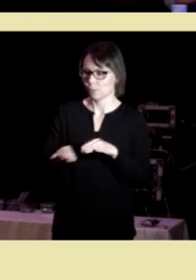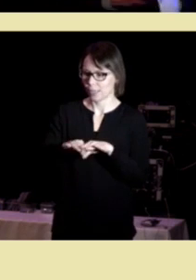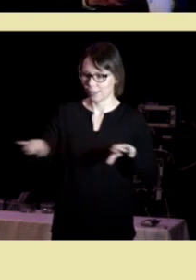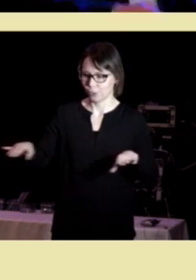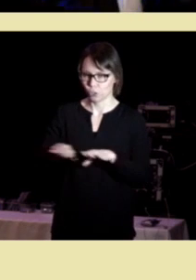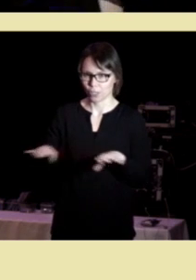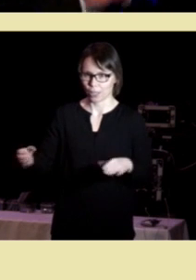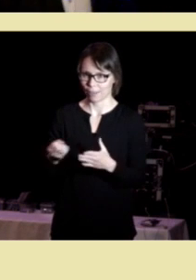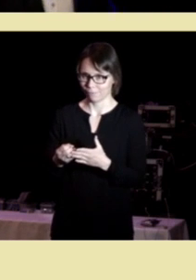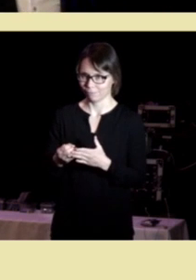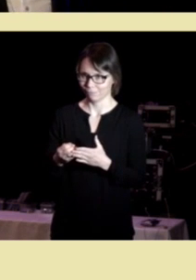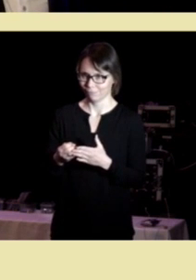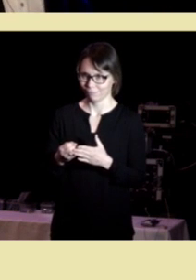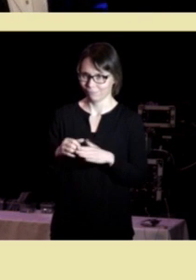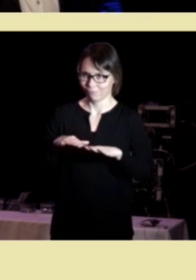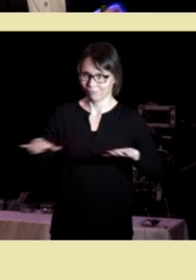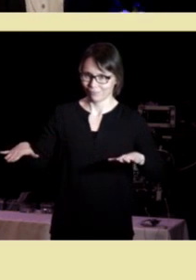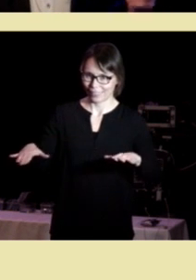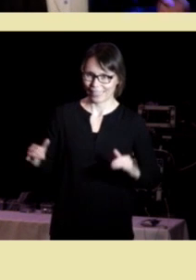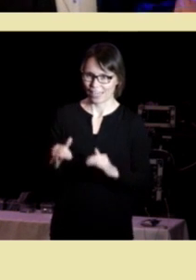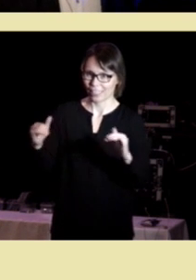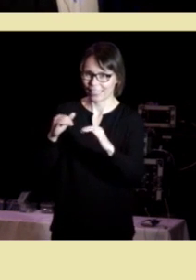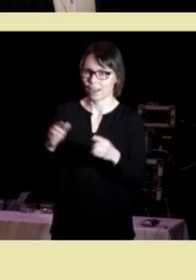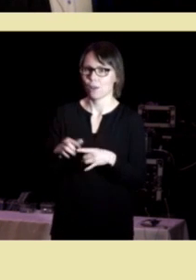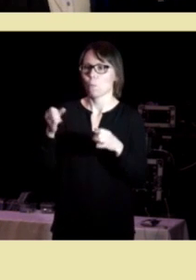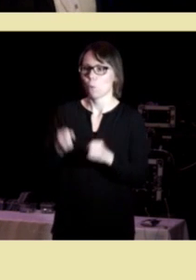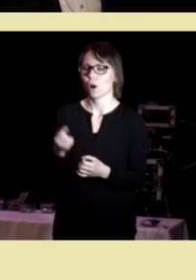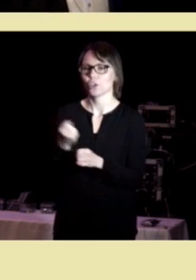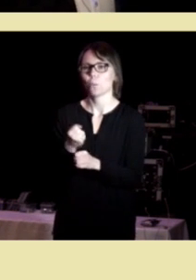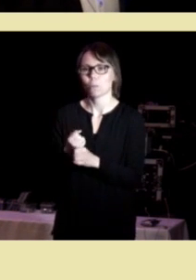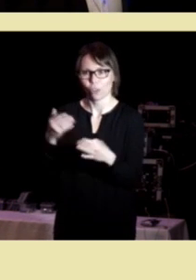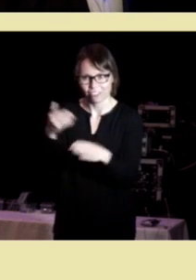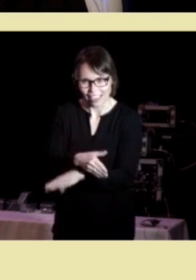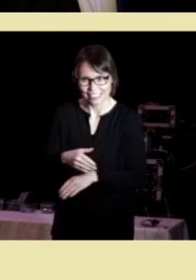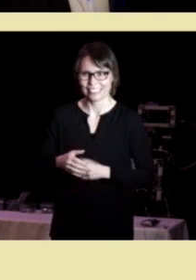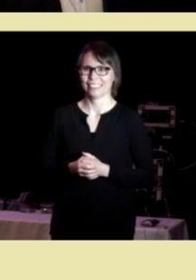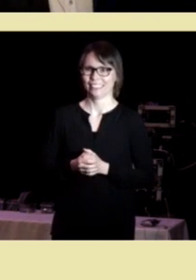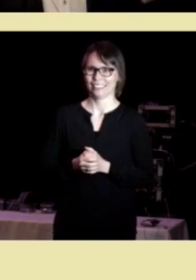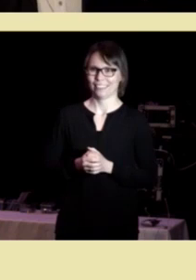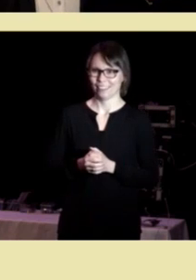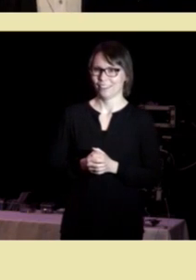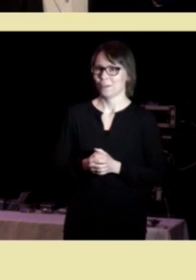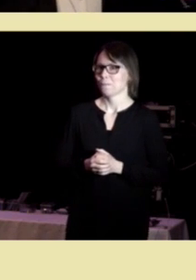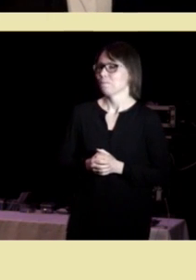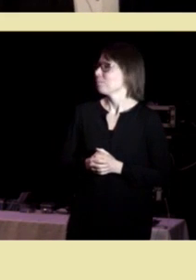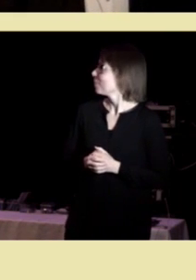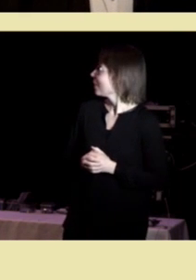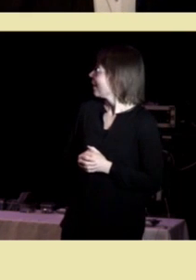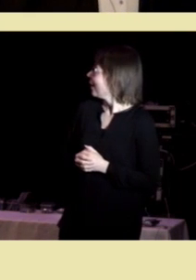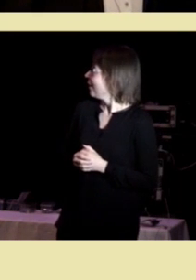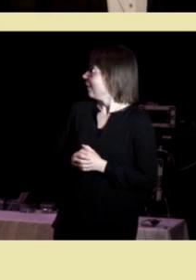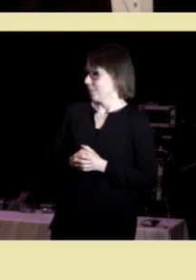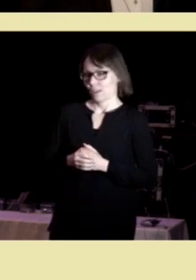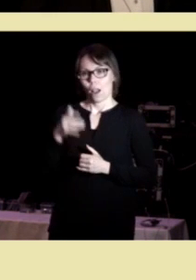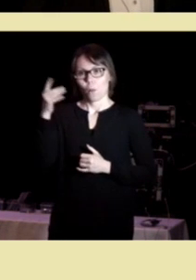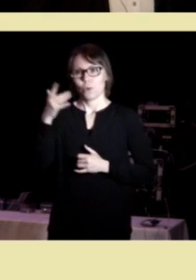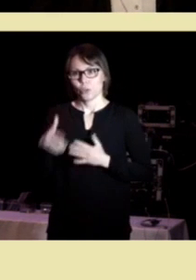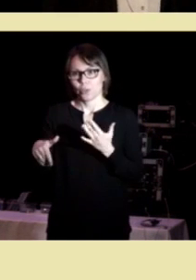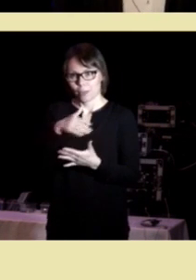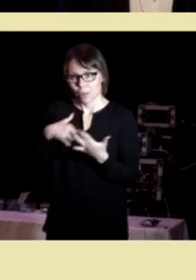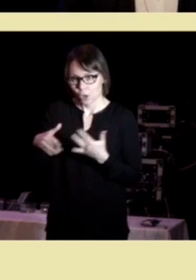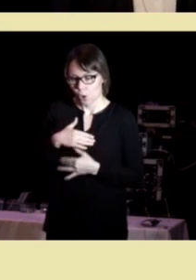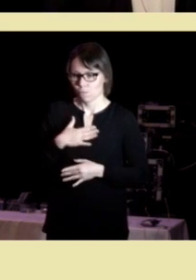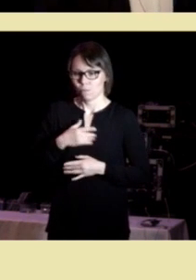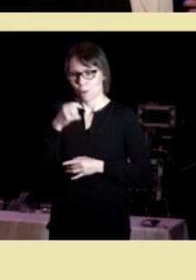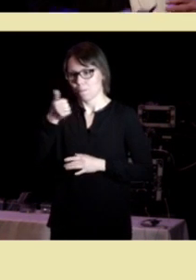legegruppe, sykepleiergruppe. Vi må jobbe på tvers. Dette er de mest ambisjøse miljøene man har i norsk arbeidsliv. De vil være best på fag, de